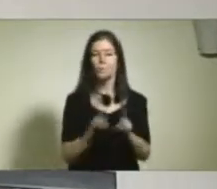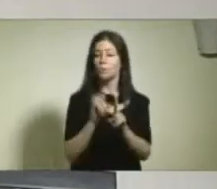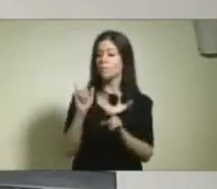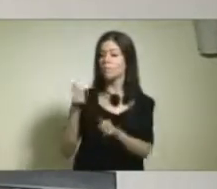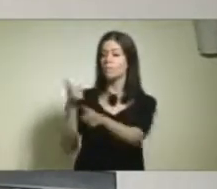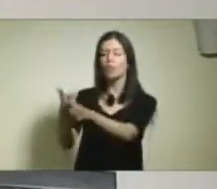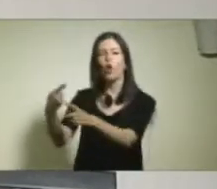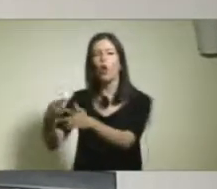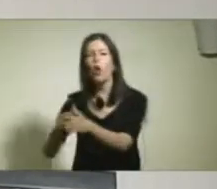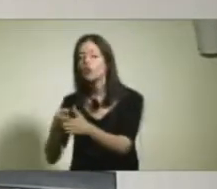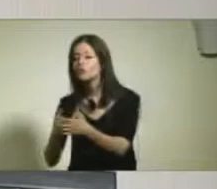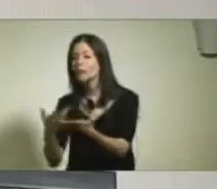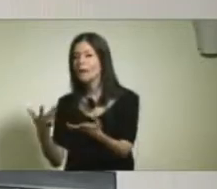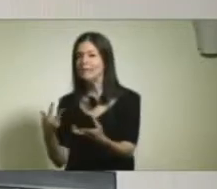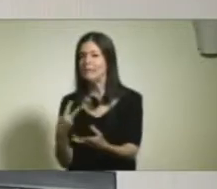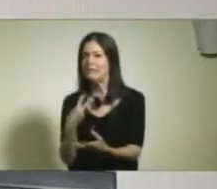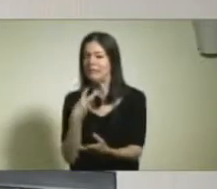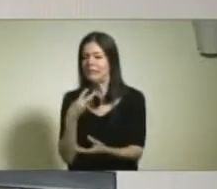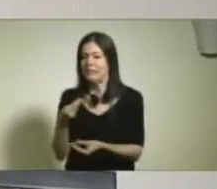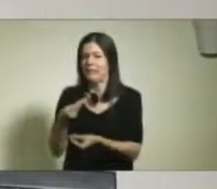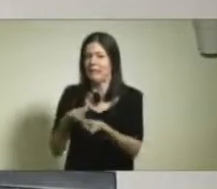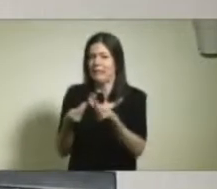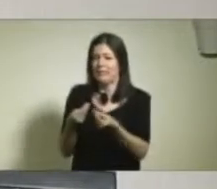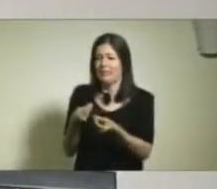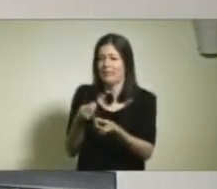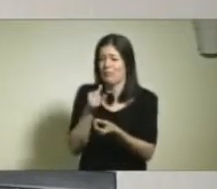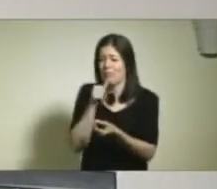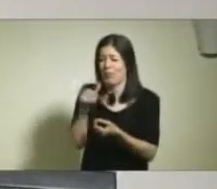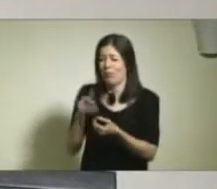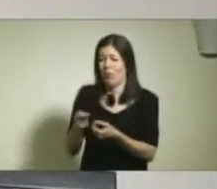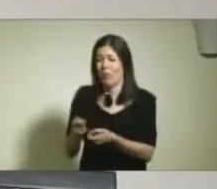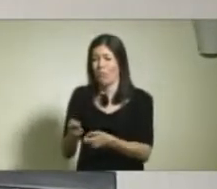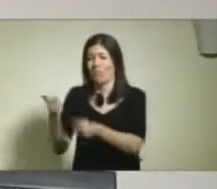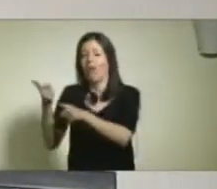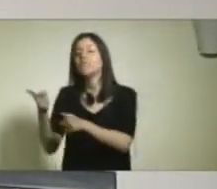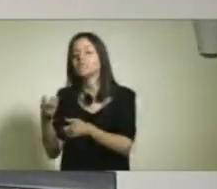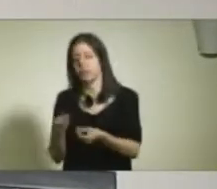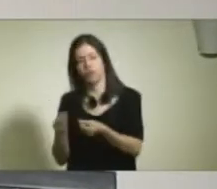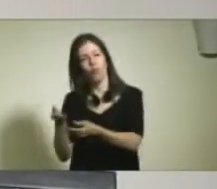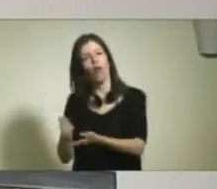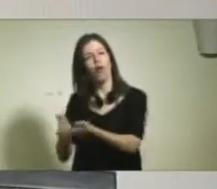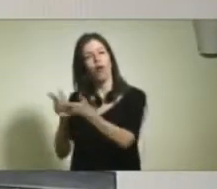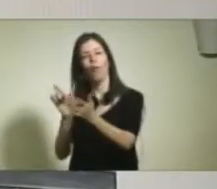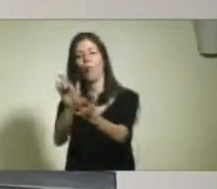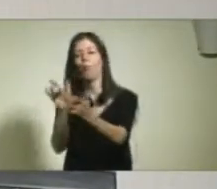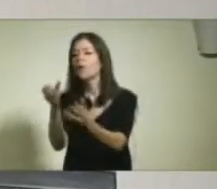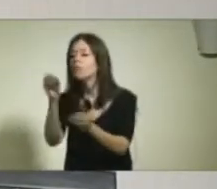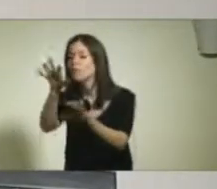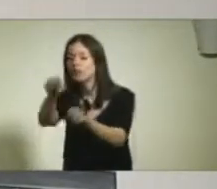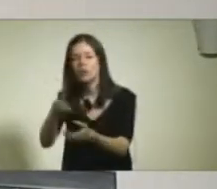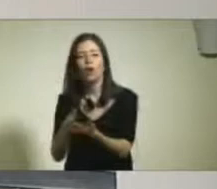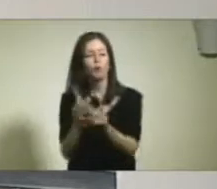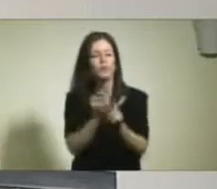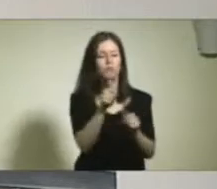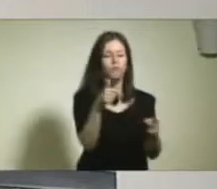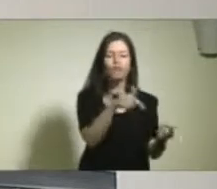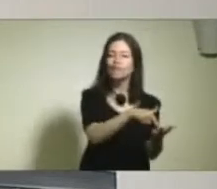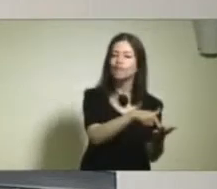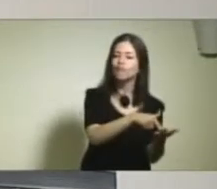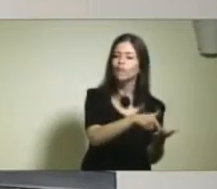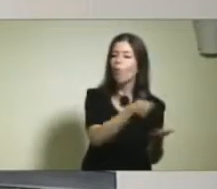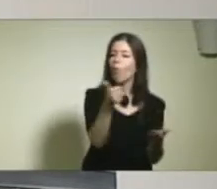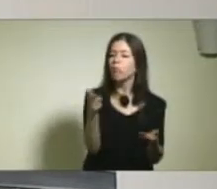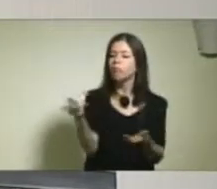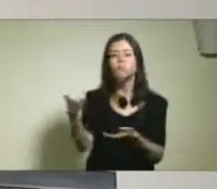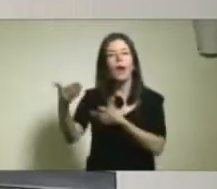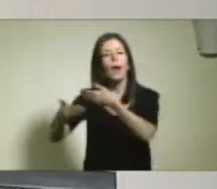sont au bord de l'exclusion, on les met aussi en contact. Et également, on les aide sur des démarches administratives en les mettant en relation